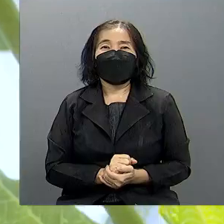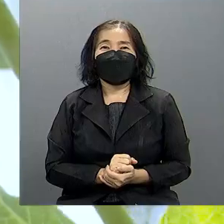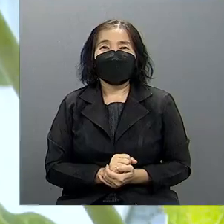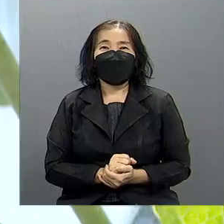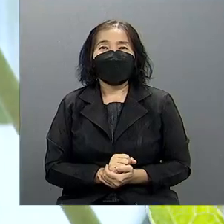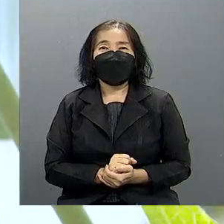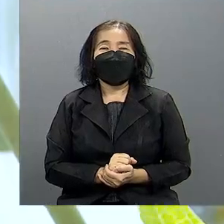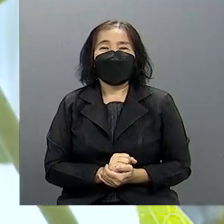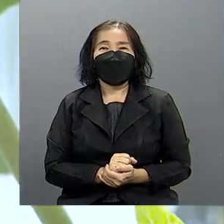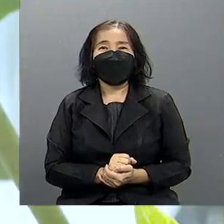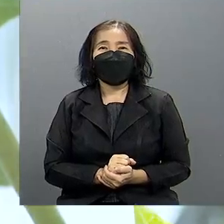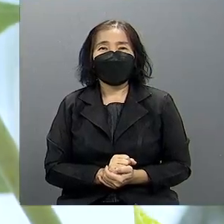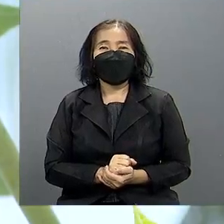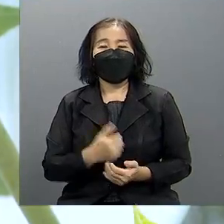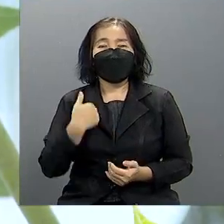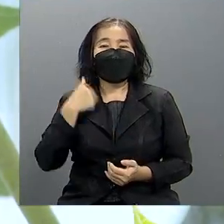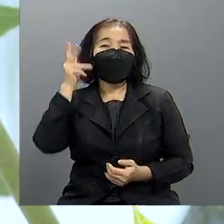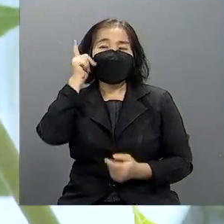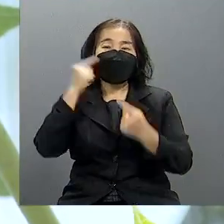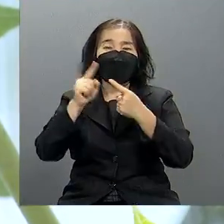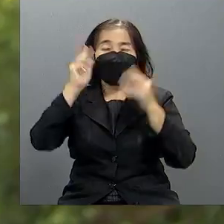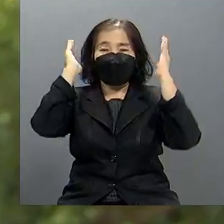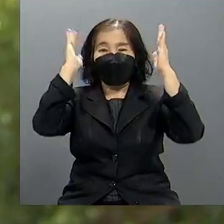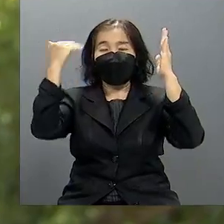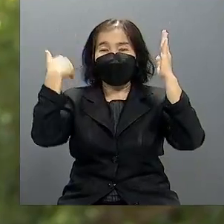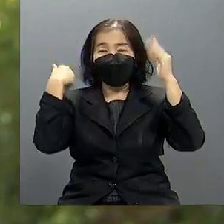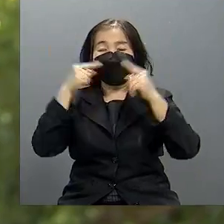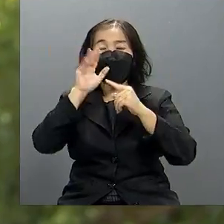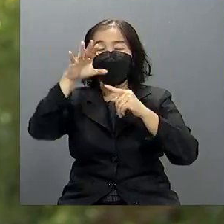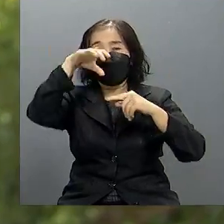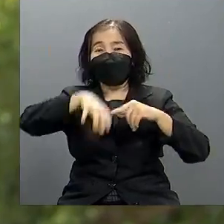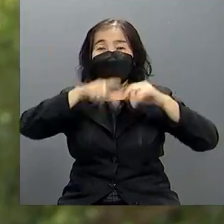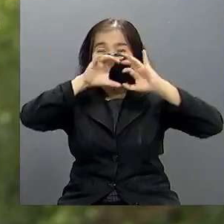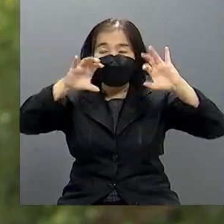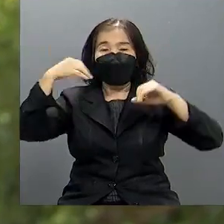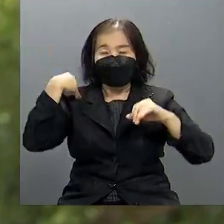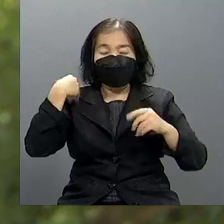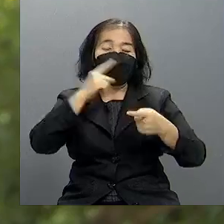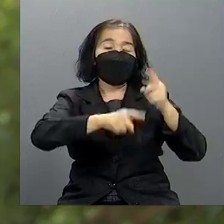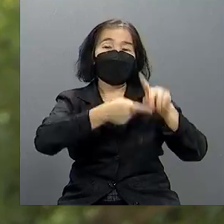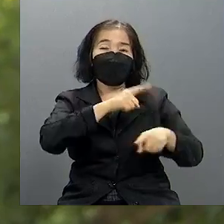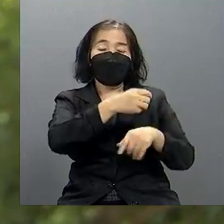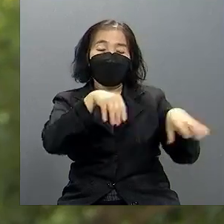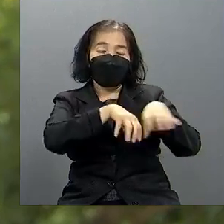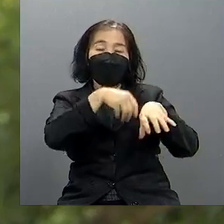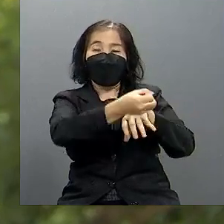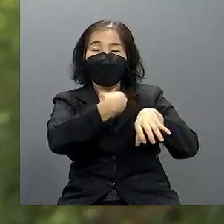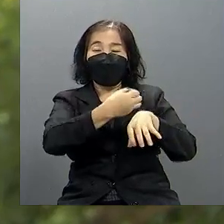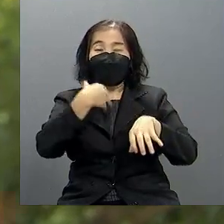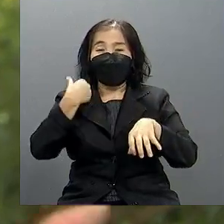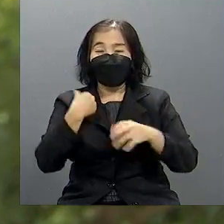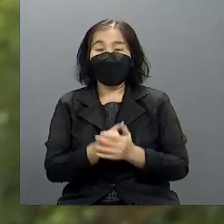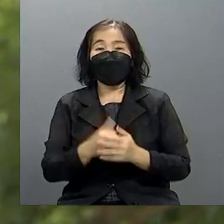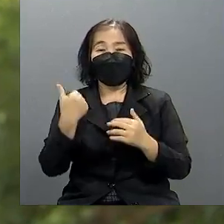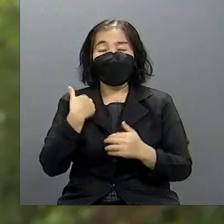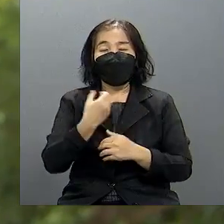ค่ะมีข่าวสารประชาสัมพันธ์นะคะก็จากหน่วยงานภาครัฐเนี้ยค่ะจากเพื่อนๆที่รู้จักอะไรเงี้ยค่ะก็มีข้อมูลมาว่าเ